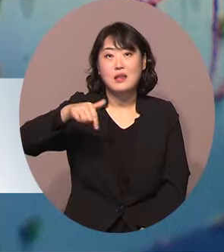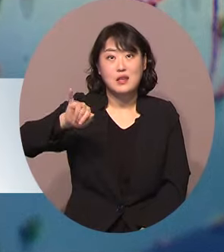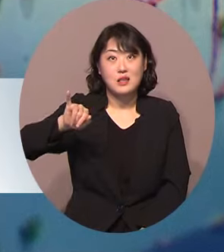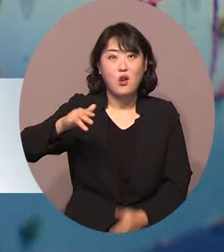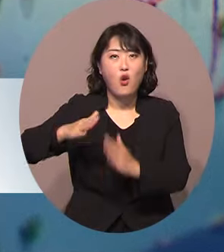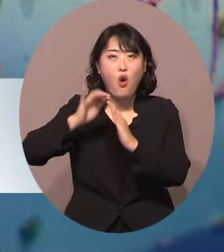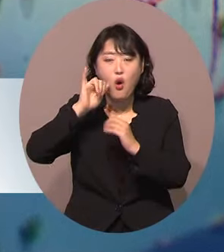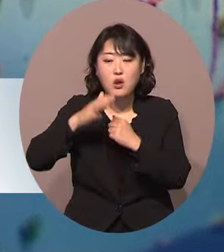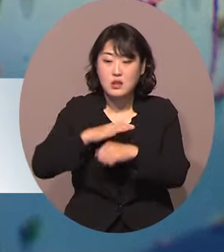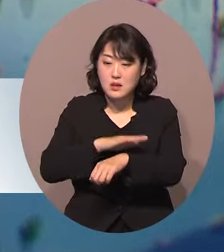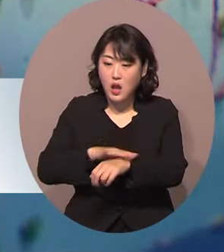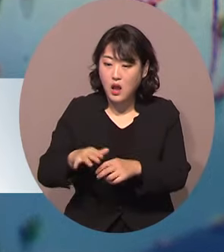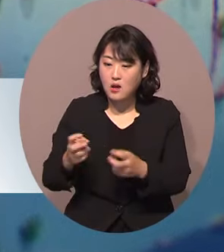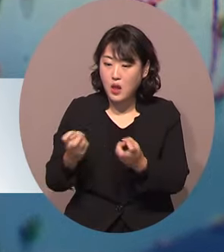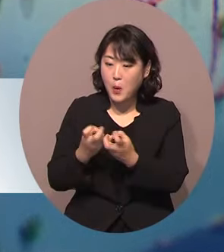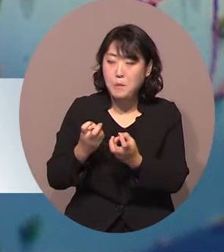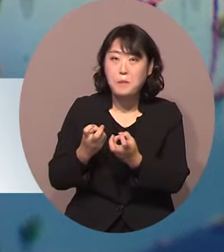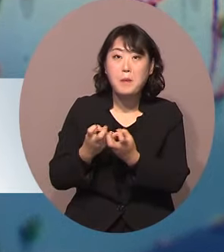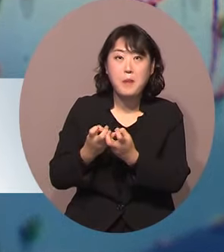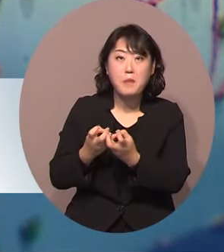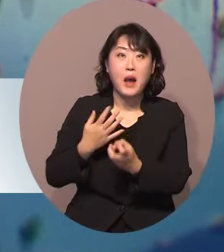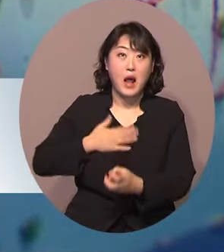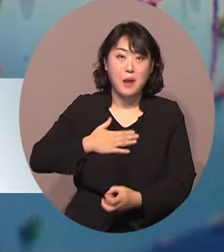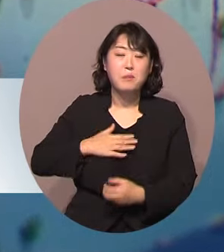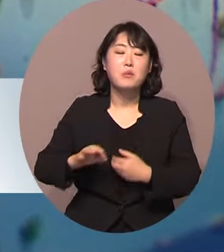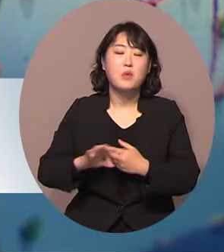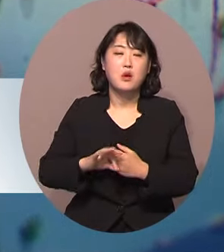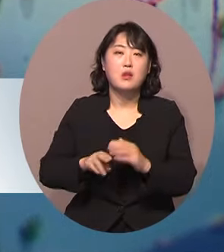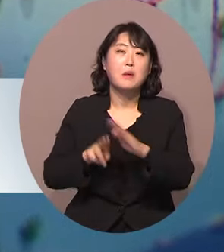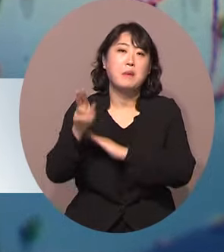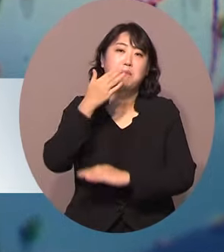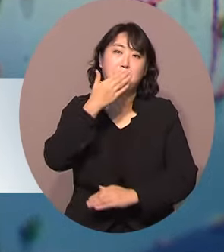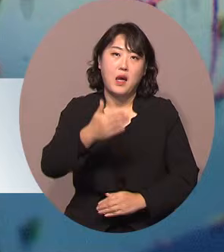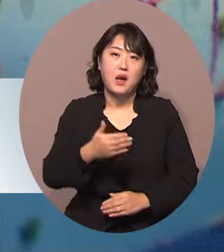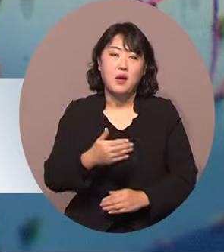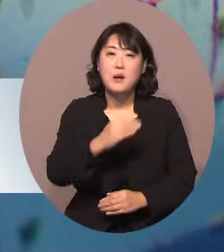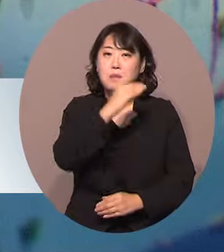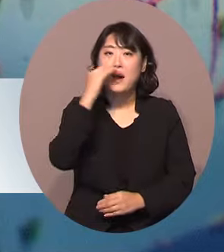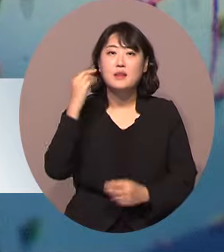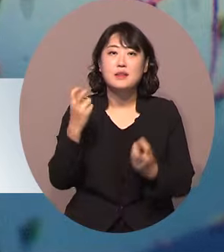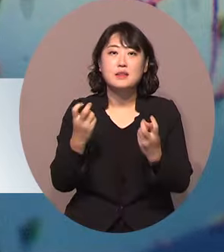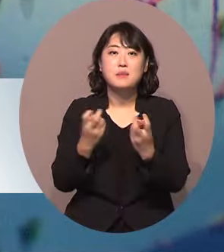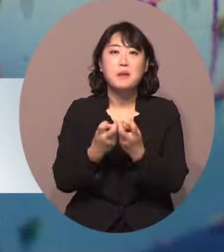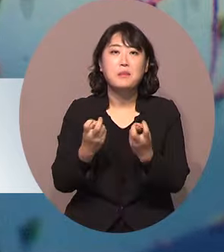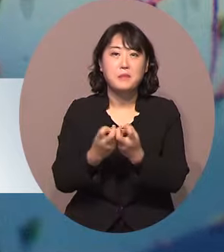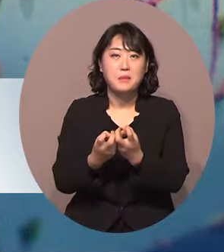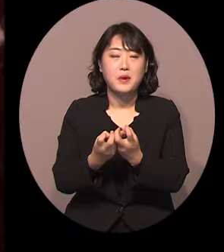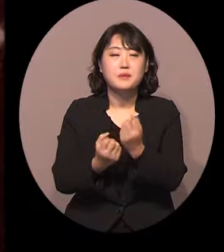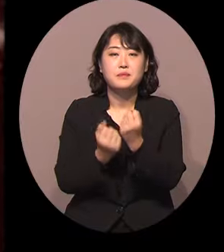해도 안전하게 대피할 수 있다고 합니다 올바른 사용법을 김성국 기자가